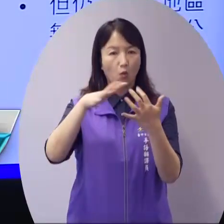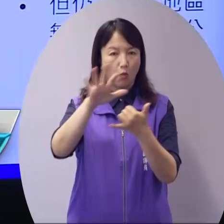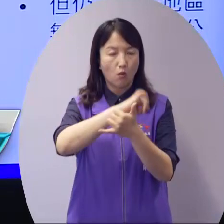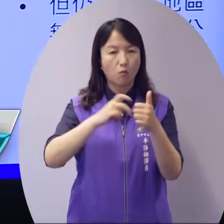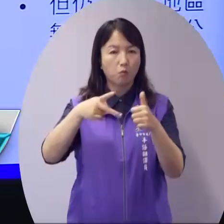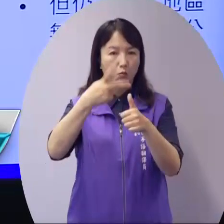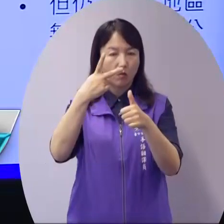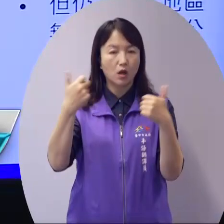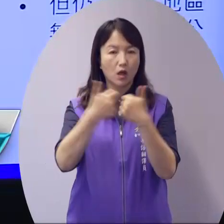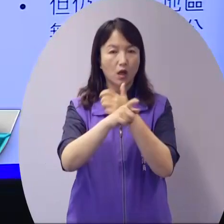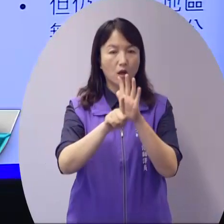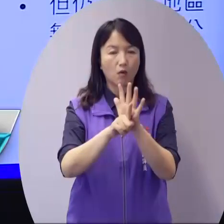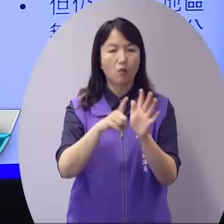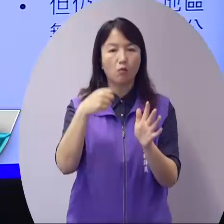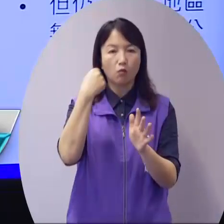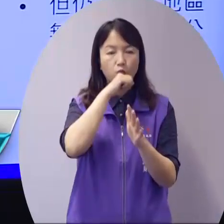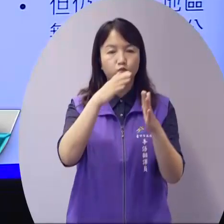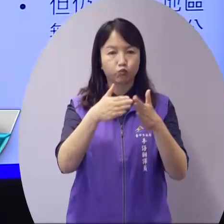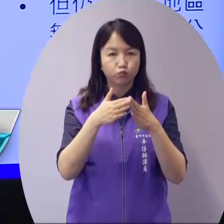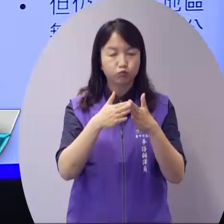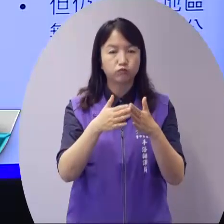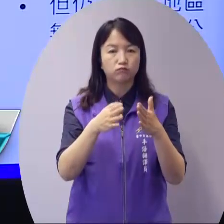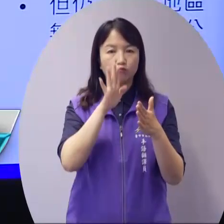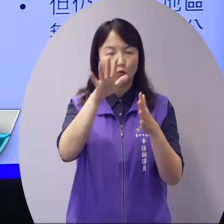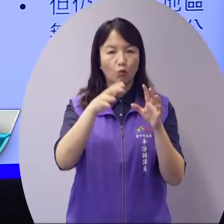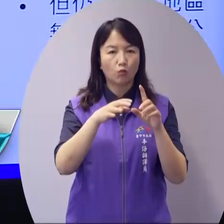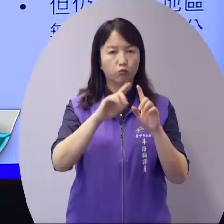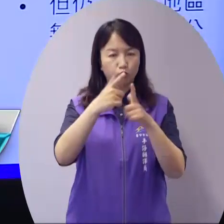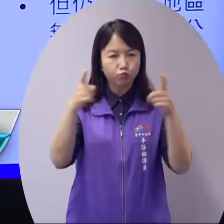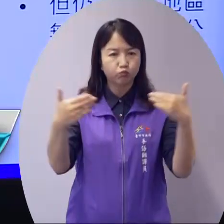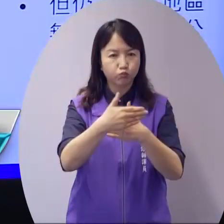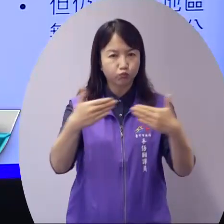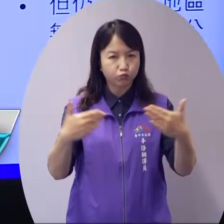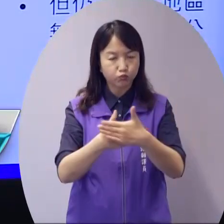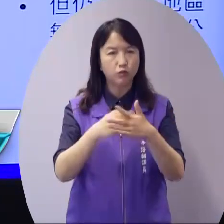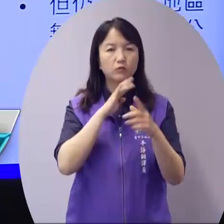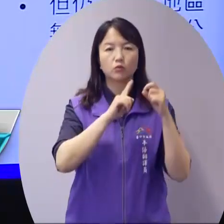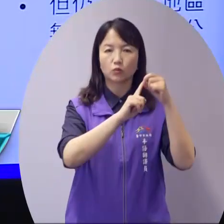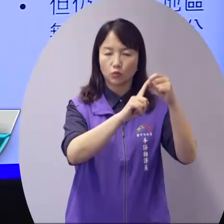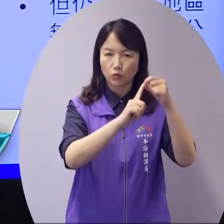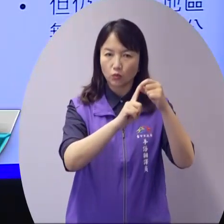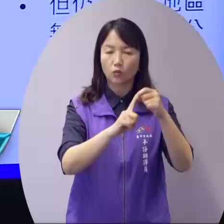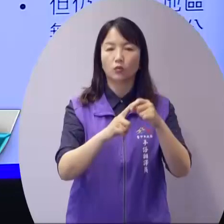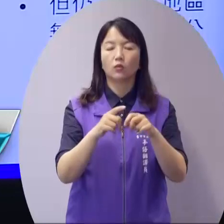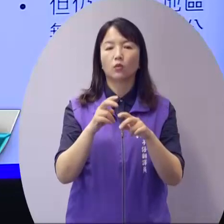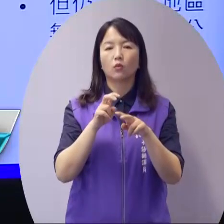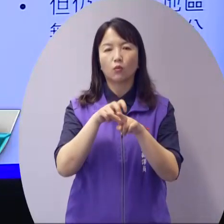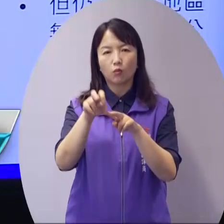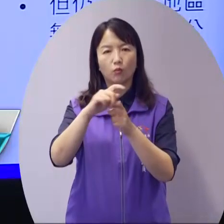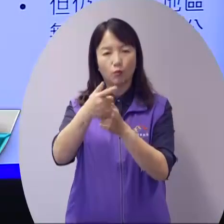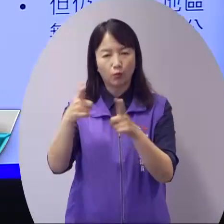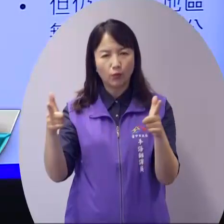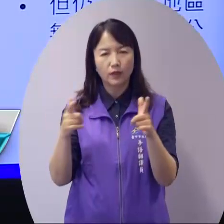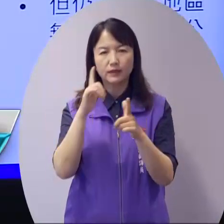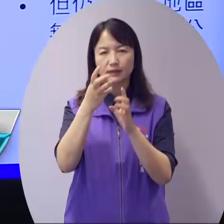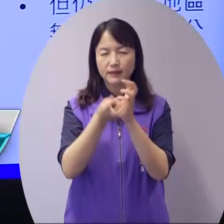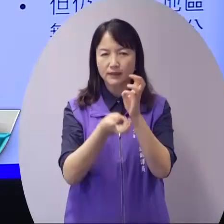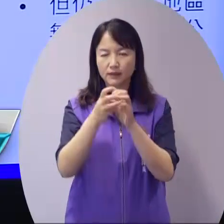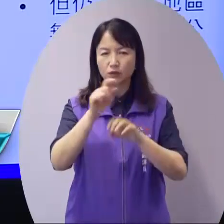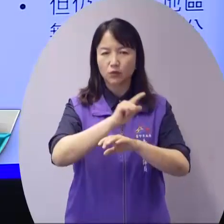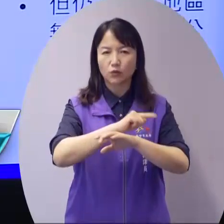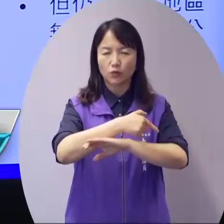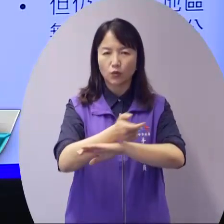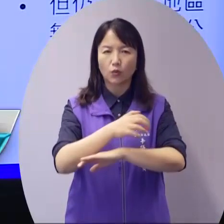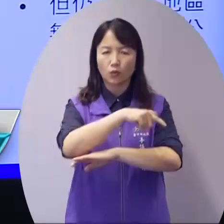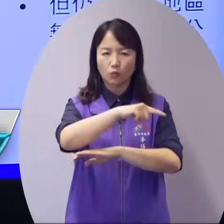那代表是台中市必须要有很好的这些相关的交通路网、大众运输，甚至到各个比较细微的相关的